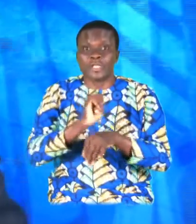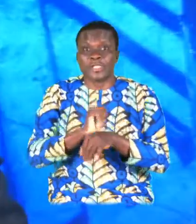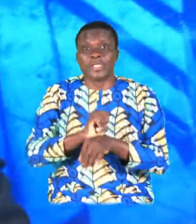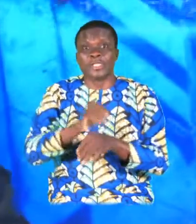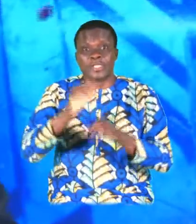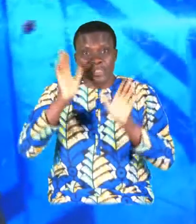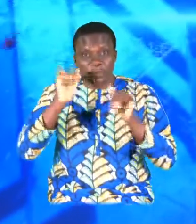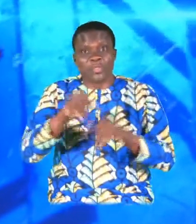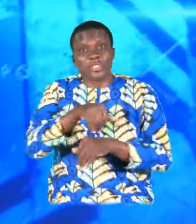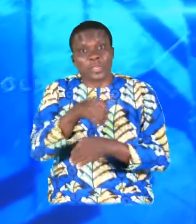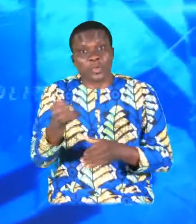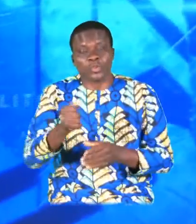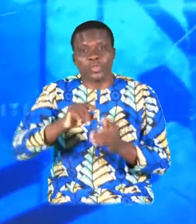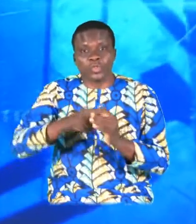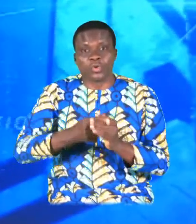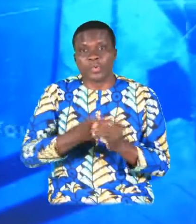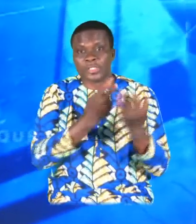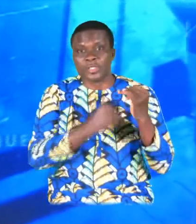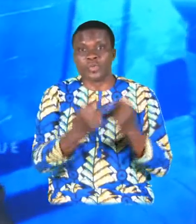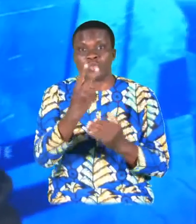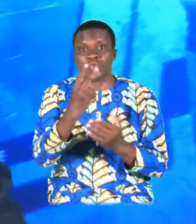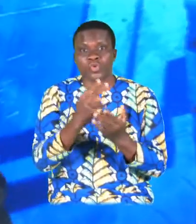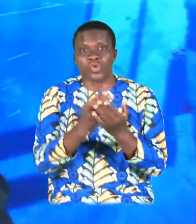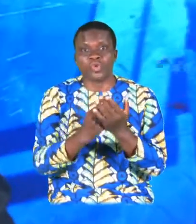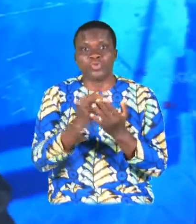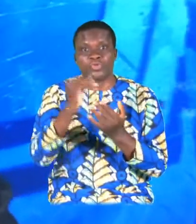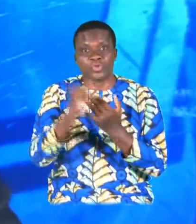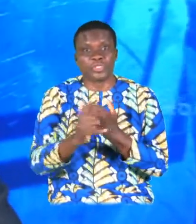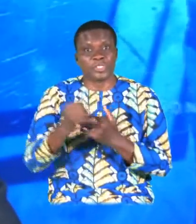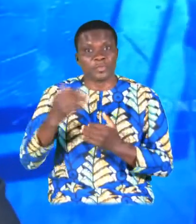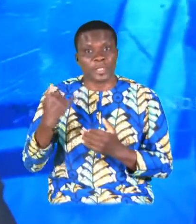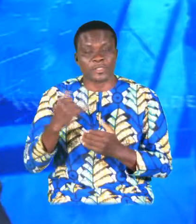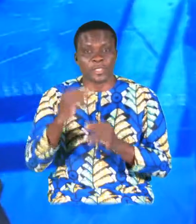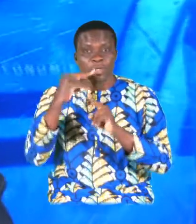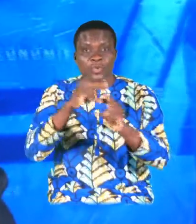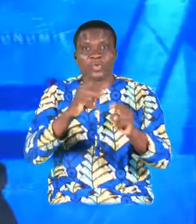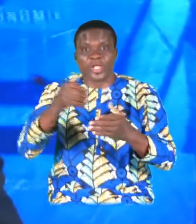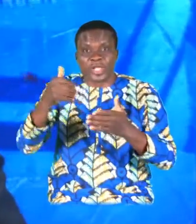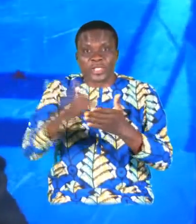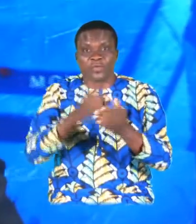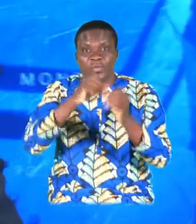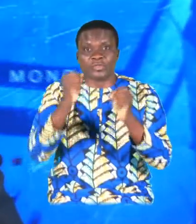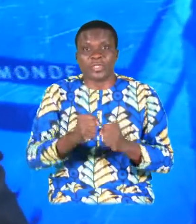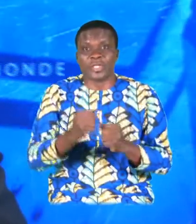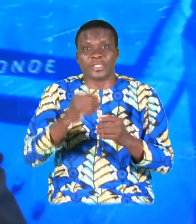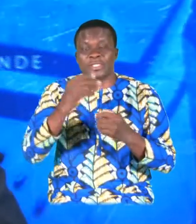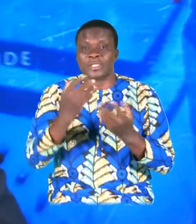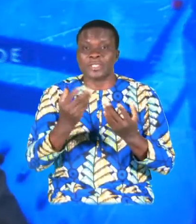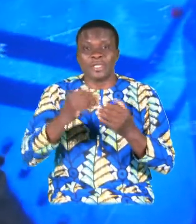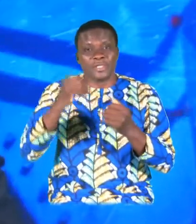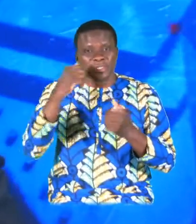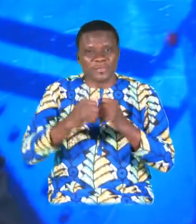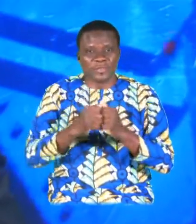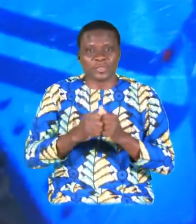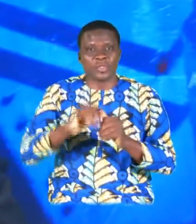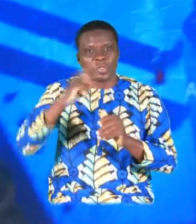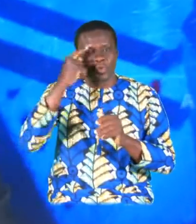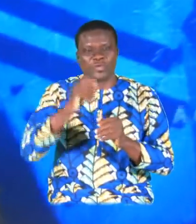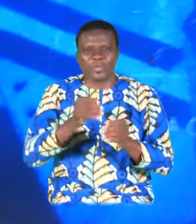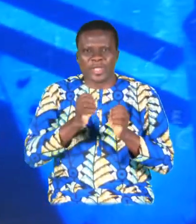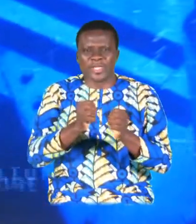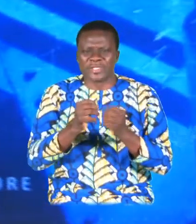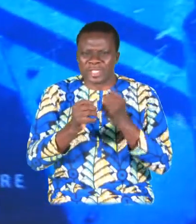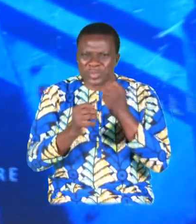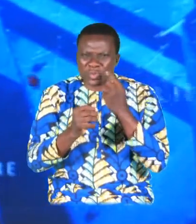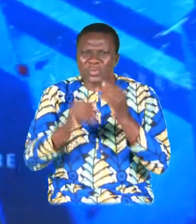ont repris leurs activités depuis le 2 juin dernier? Au regard des nouvelles statistiques alarmantes, eh bien le gouvernement a tenté donc de comprendre ce qui se